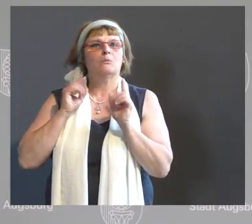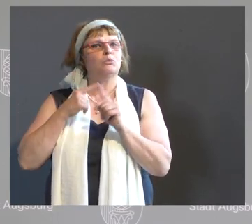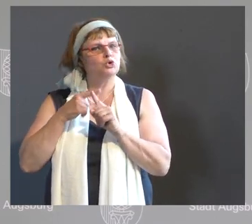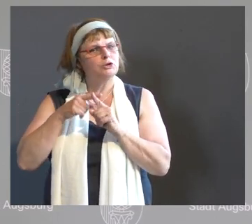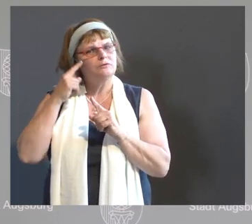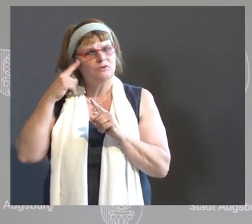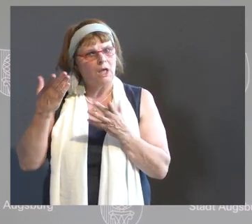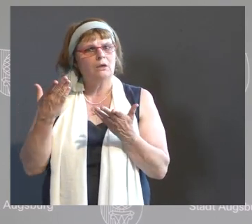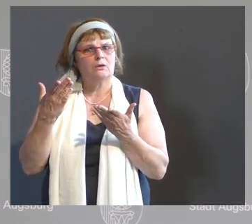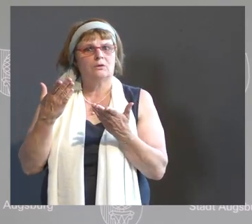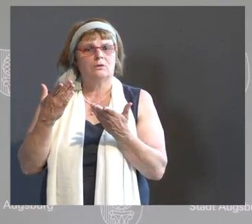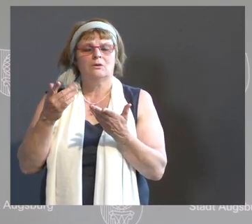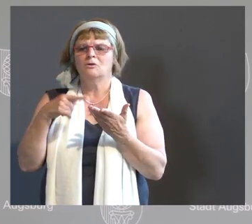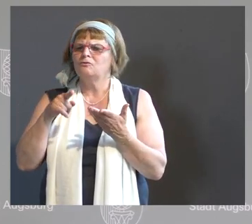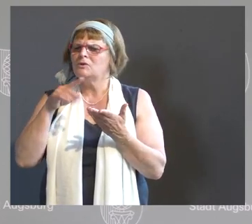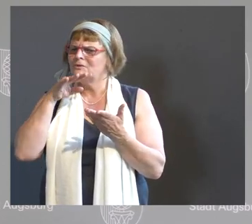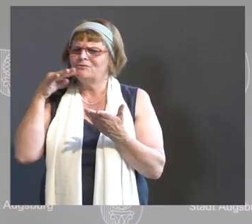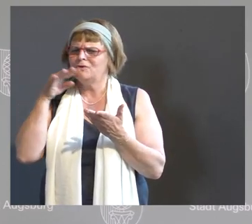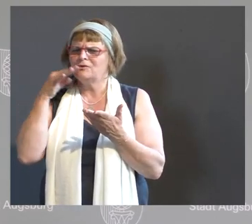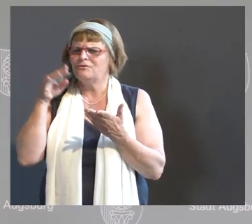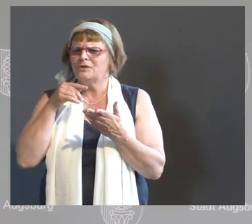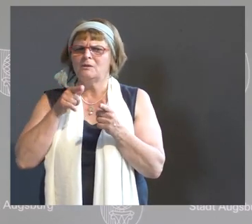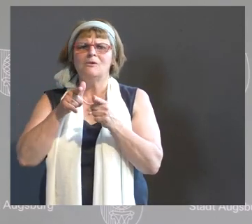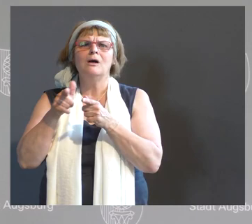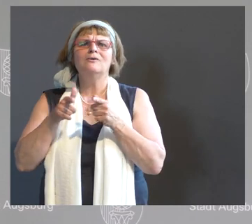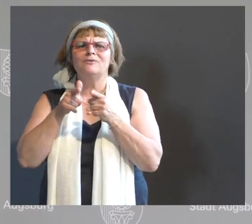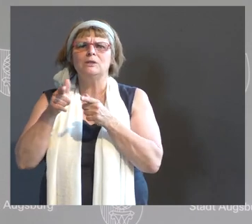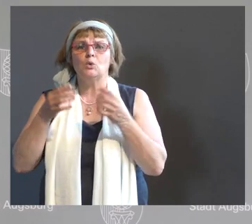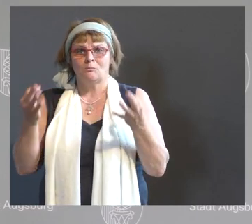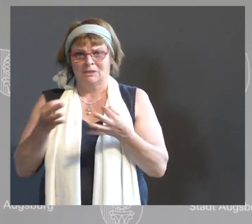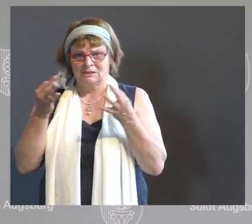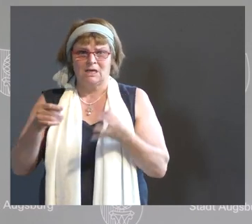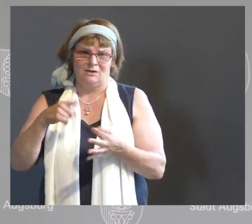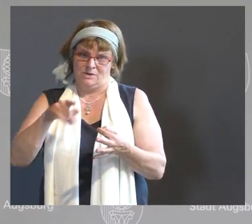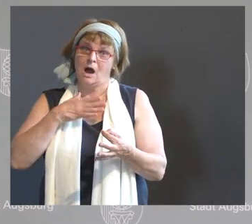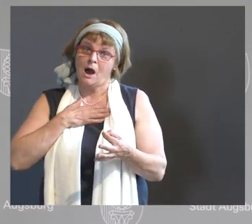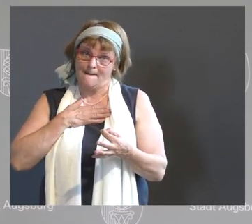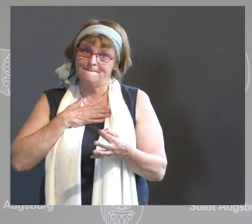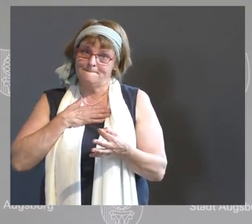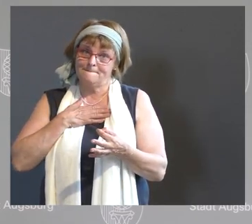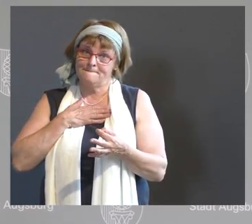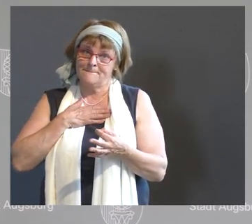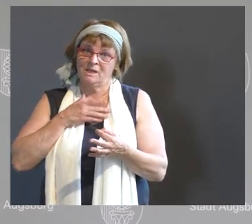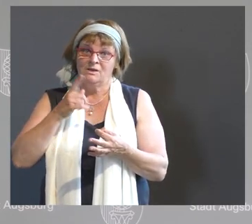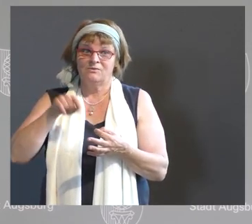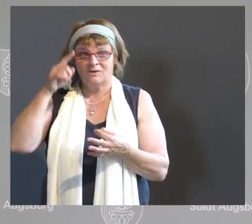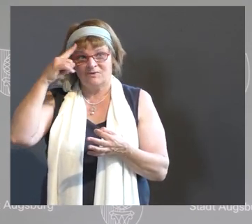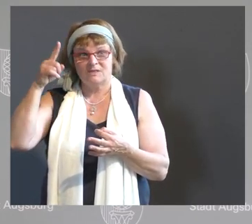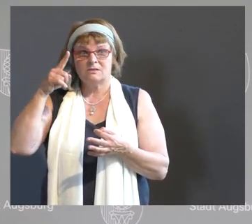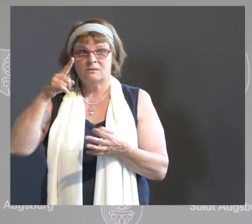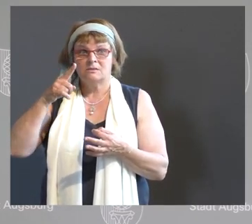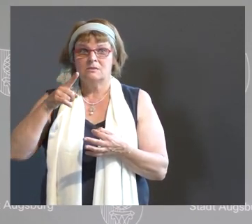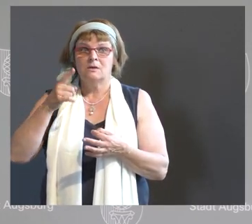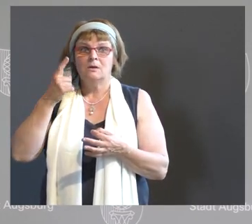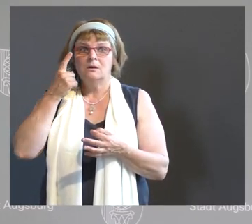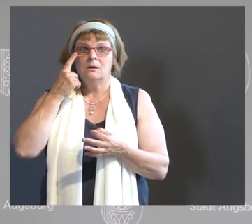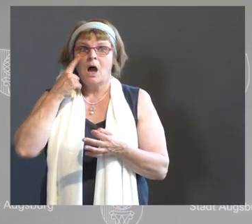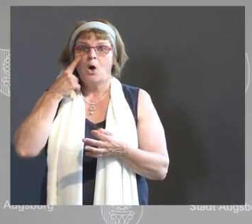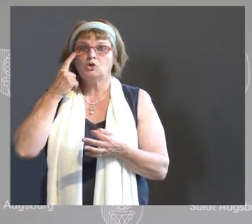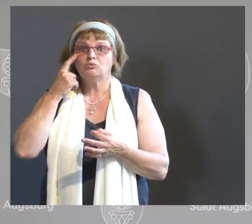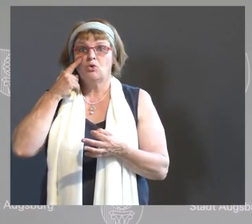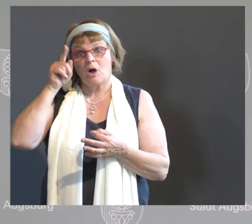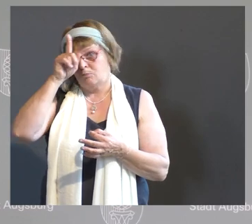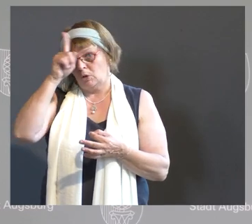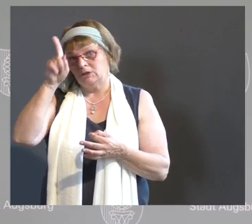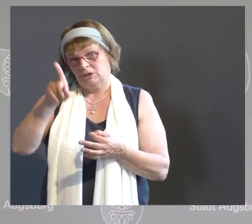eigentlich alles, was wir für die Ermittlungen brauchen und Sie wissen, dass die Augsburger Polizei da relativ